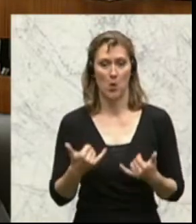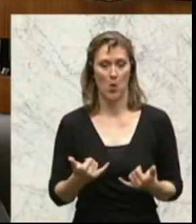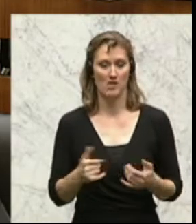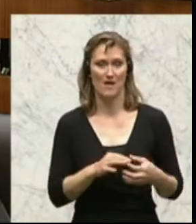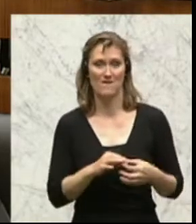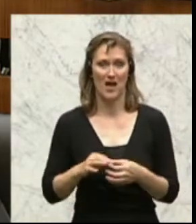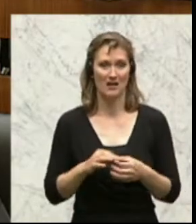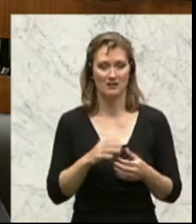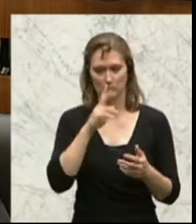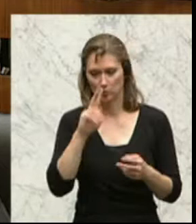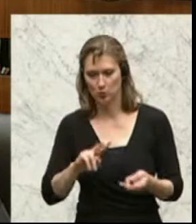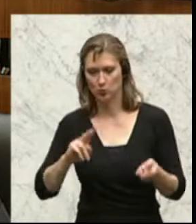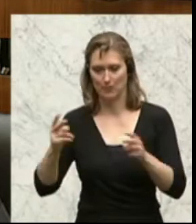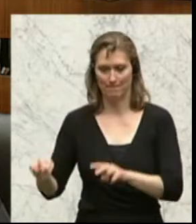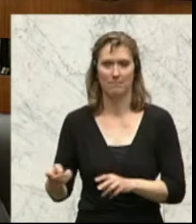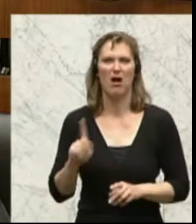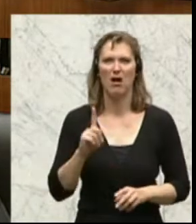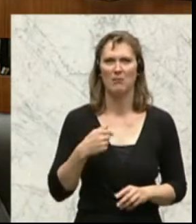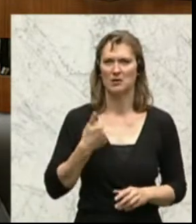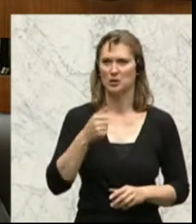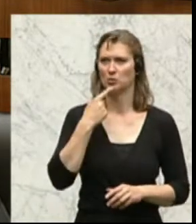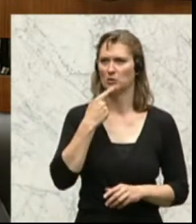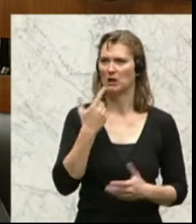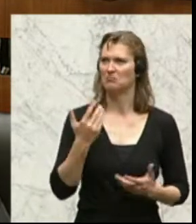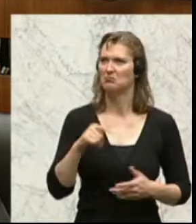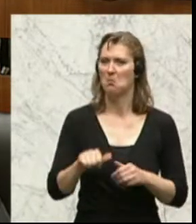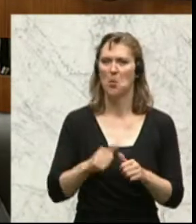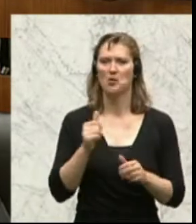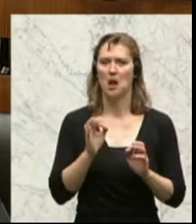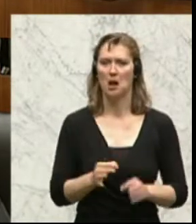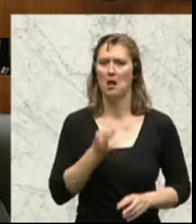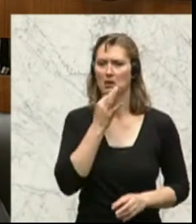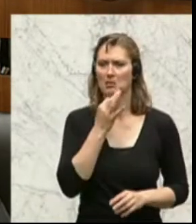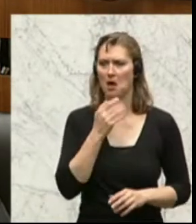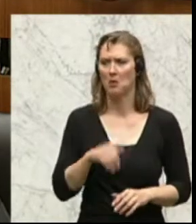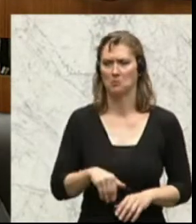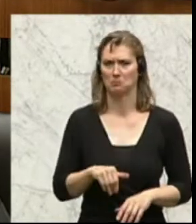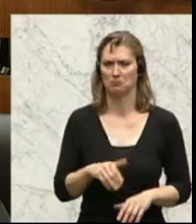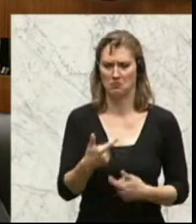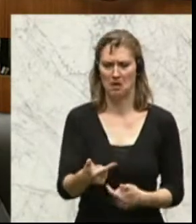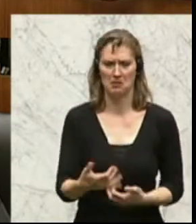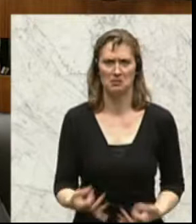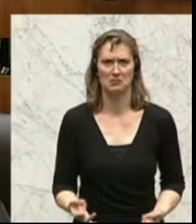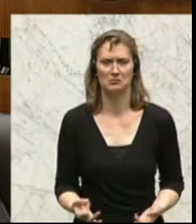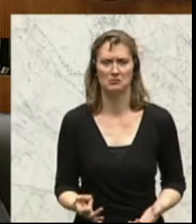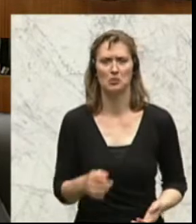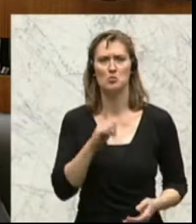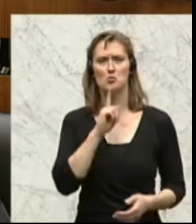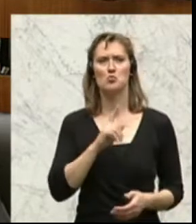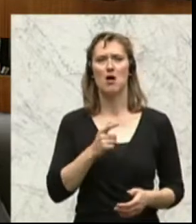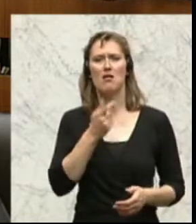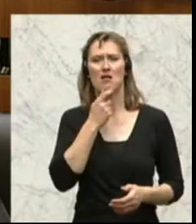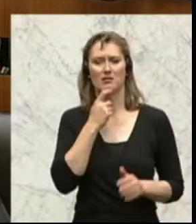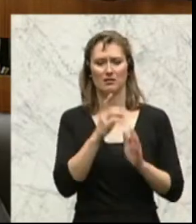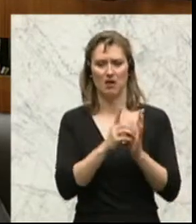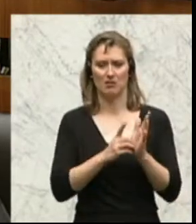hochgerechnet. Ich möchte aber dazu sagen, dass ein konkretes Modell dazu ja nicht vorliegt, sondern dass lediglich die alten Daten